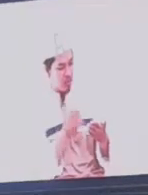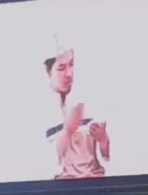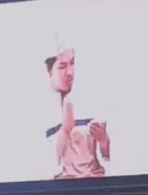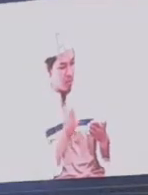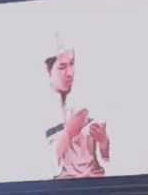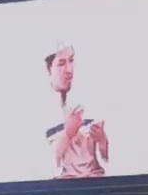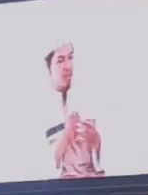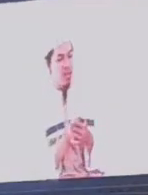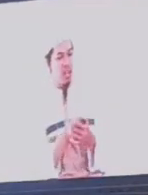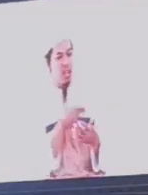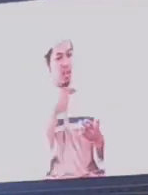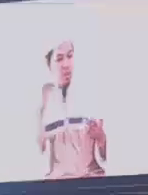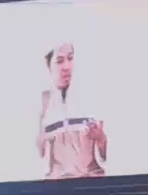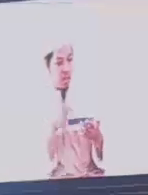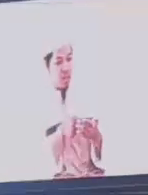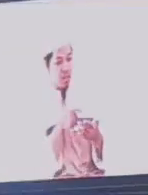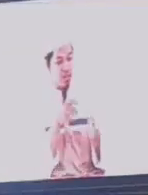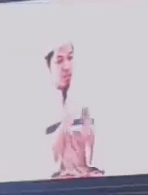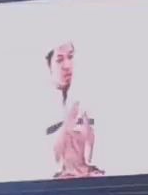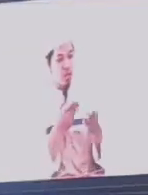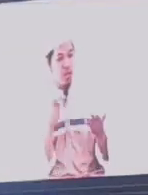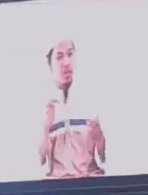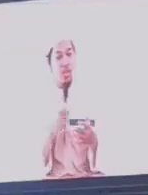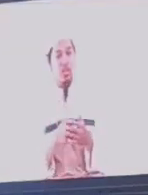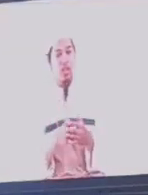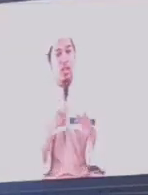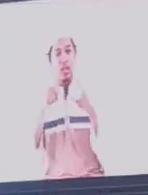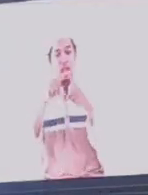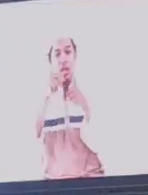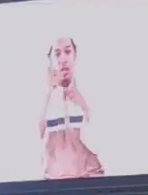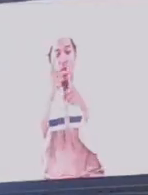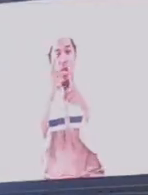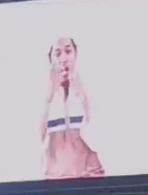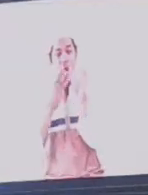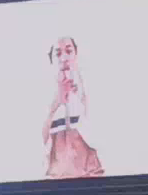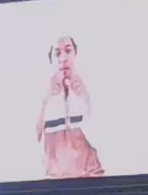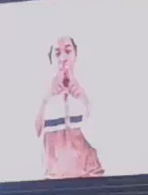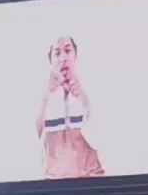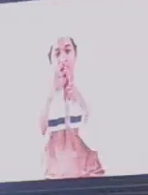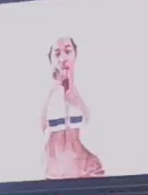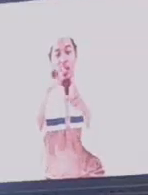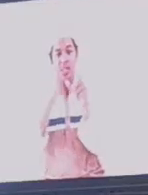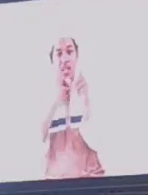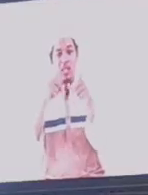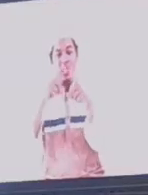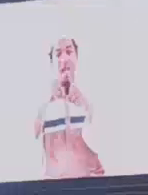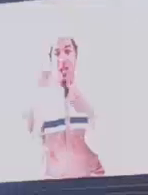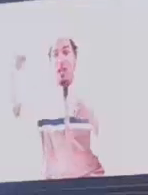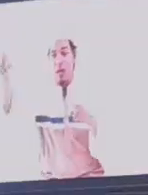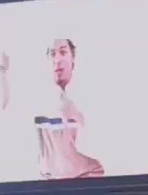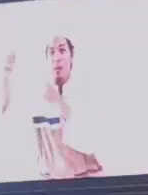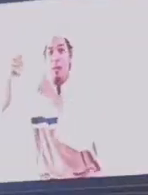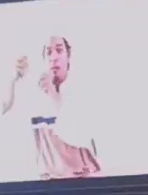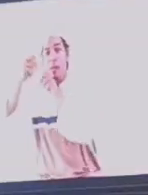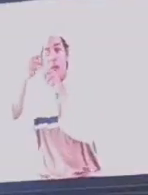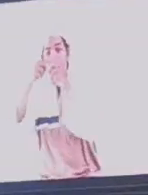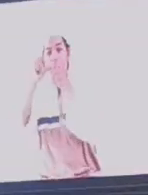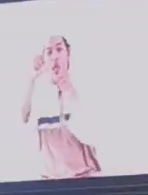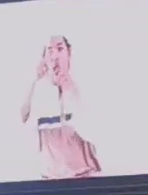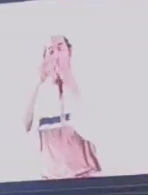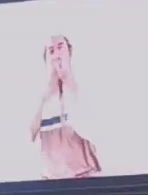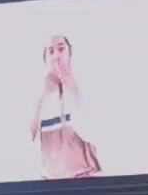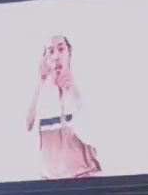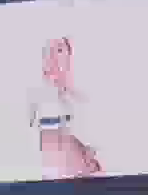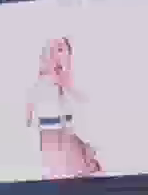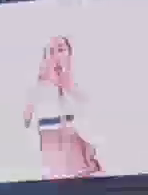Indonesia disampaikan di situ. Ternyata Ahmadiyah itu diimpor oleh Belanda datang ke Indonesia. Kenapa diimpor? Atas